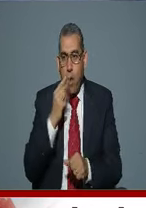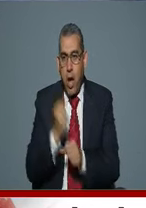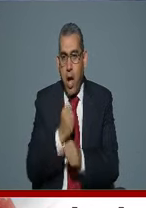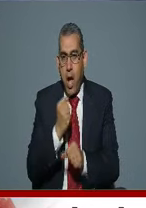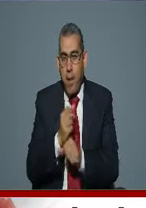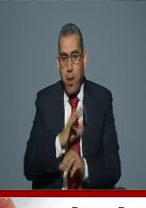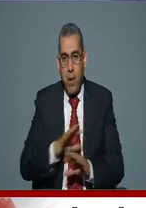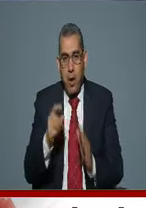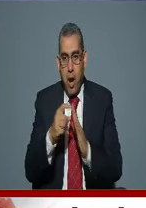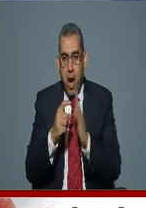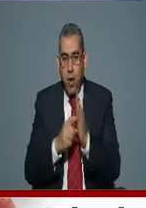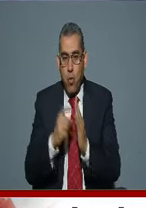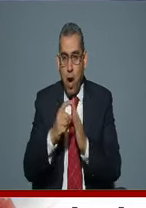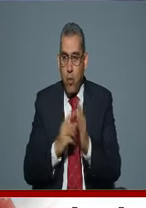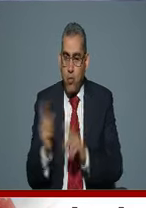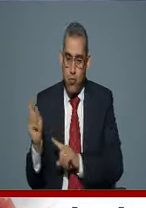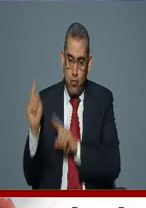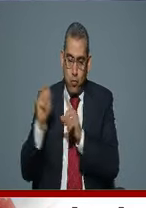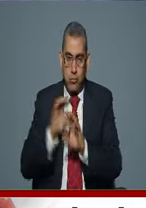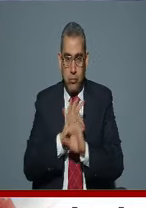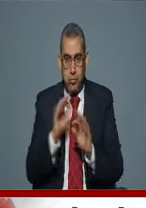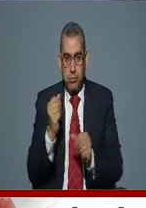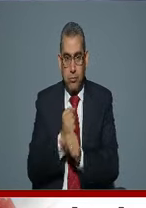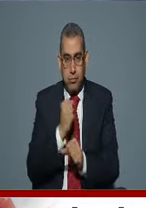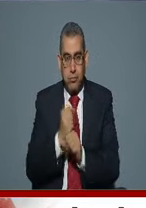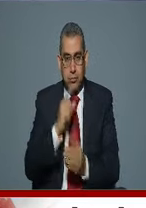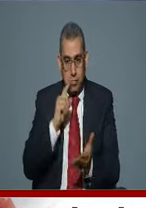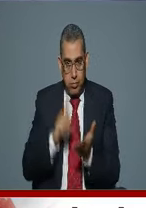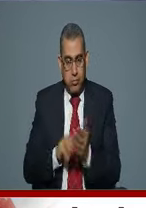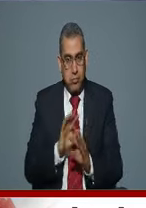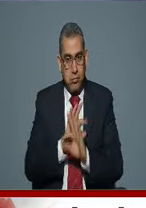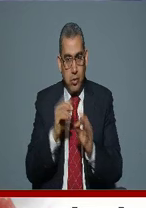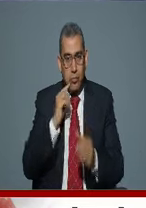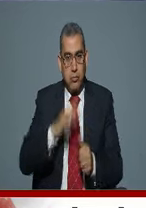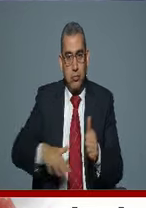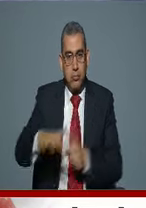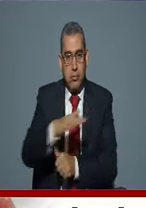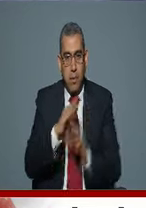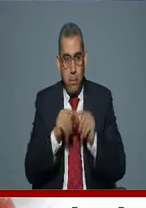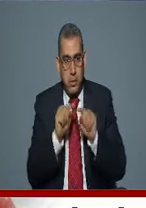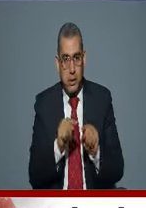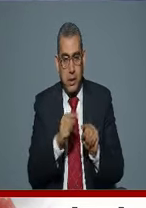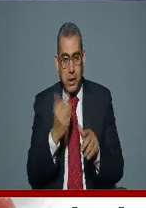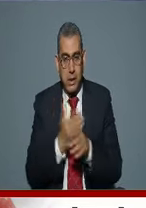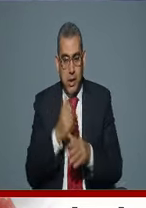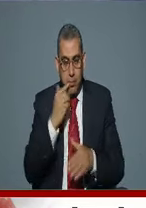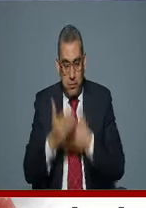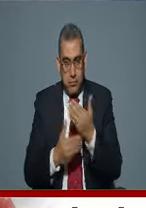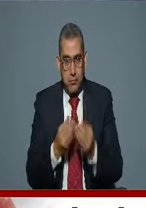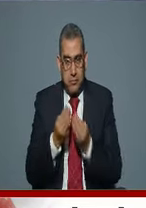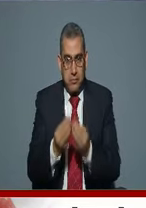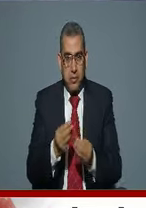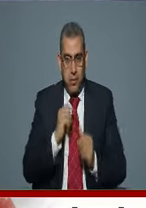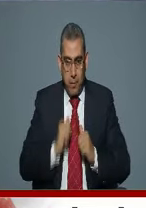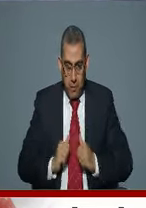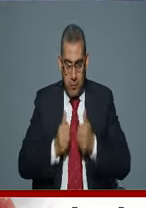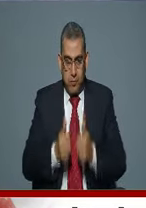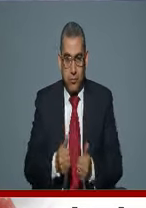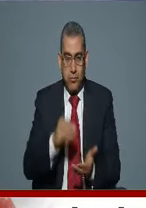من قوانين وكل ما يدور من أمور تهم هذا الوطن، من خلال مجيئهم إلى